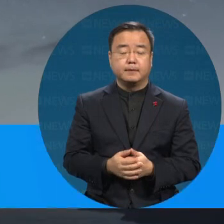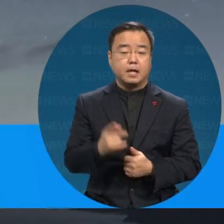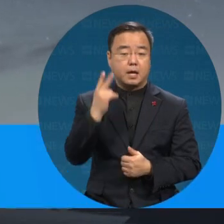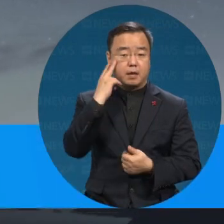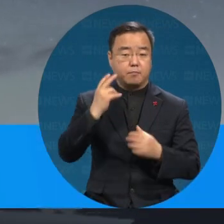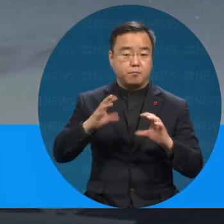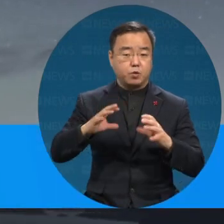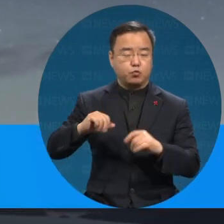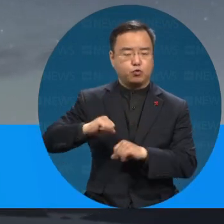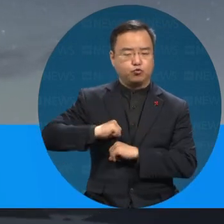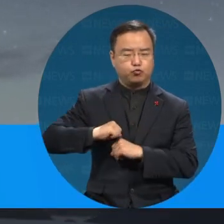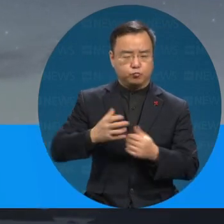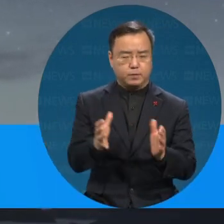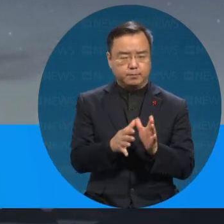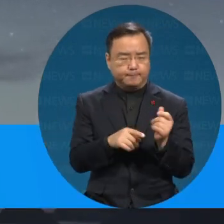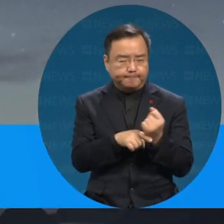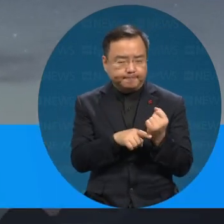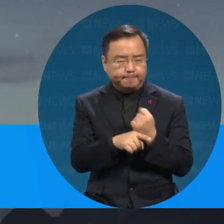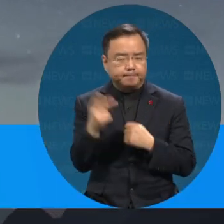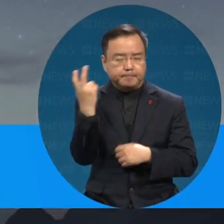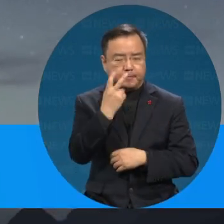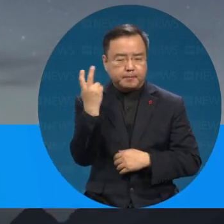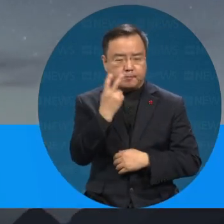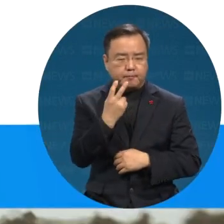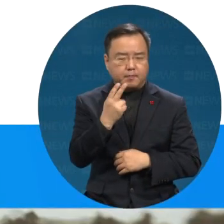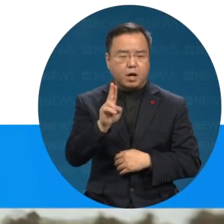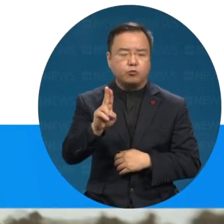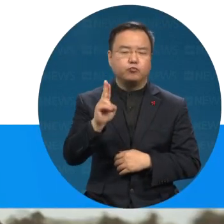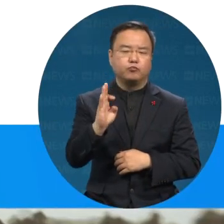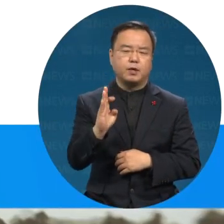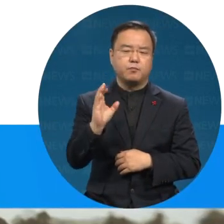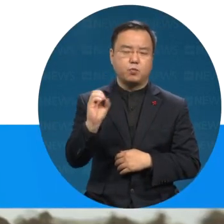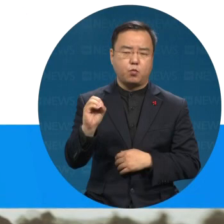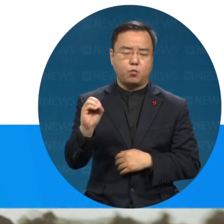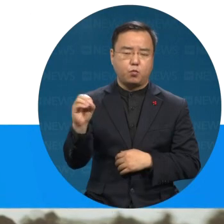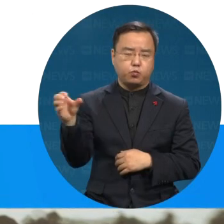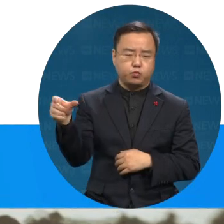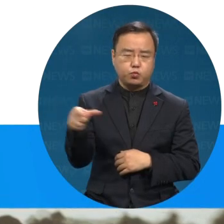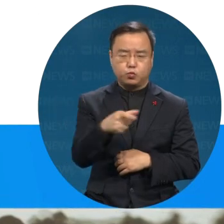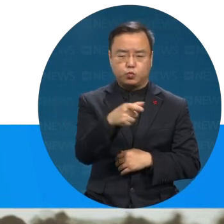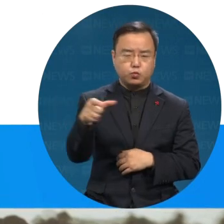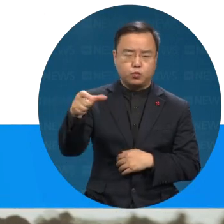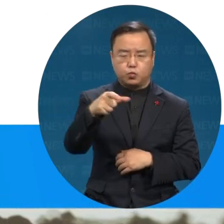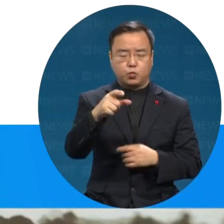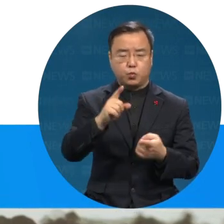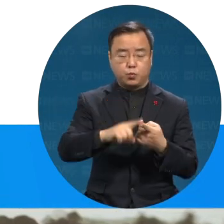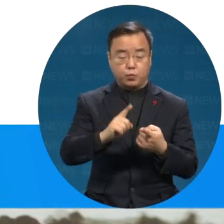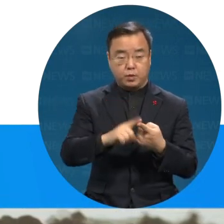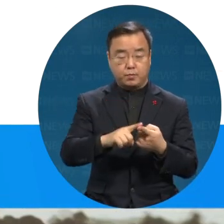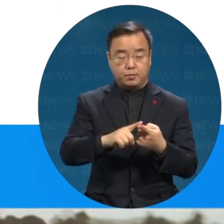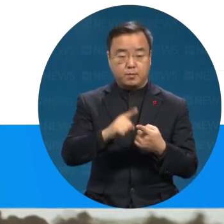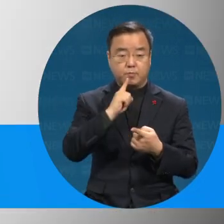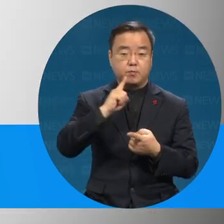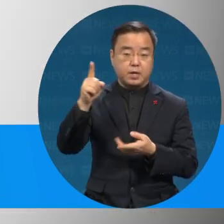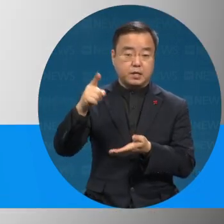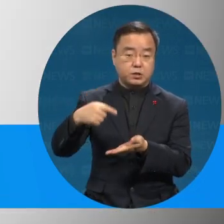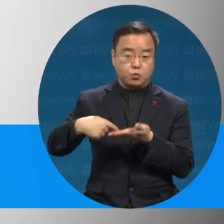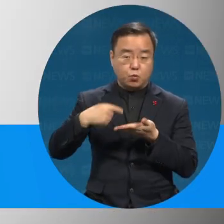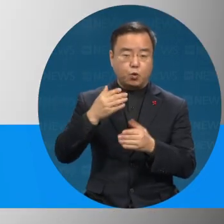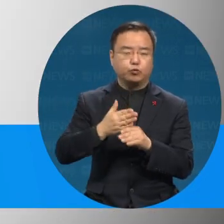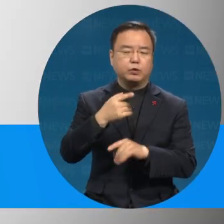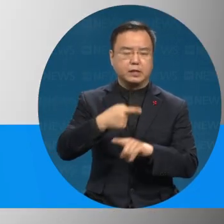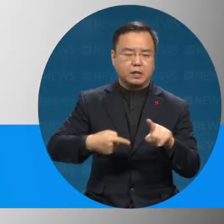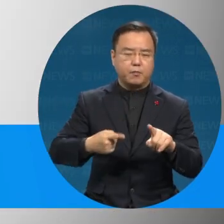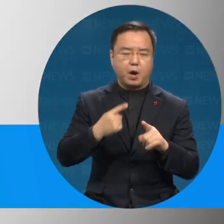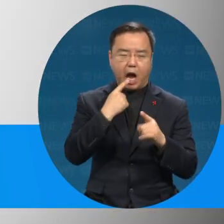미국 국방부 조사 결과 미확인 비행물체 UFO와 관련한 신고의 절반은 풍선으로 나타났습니다.